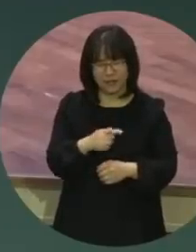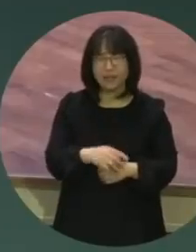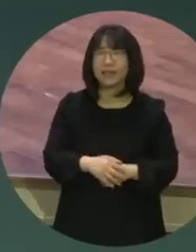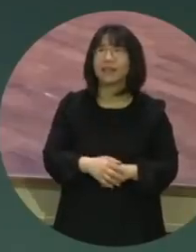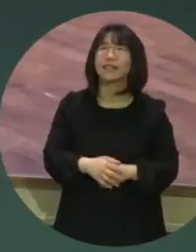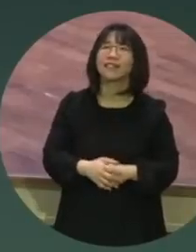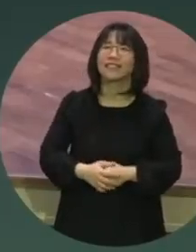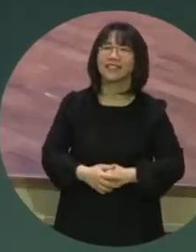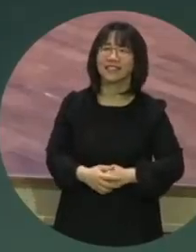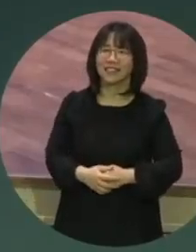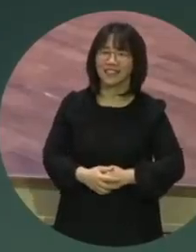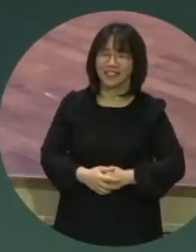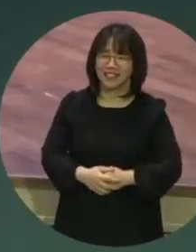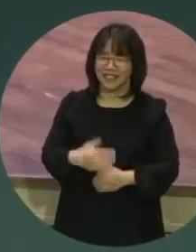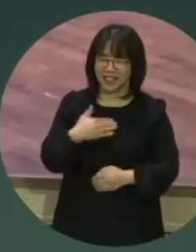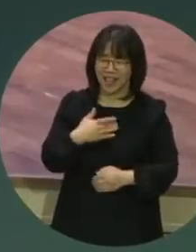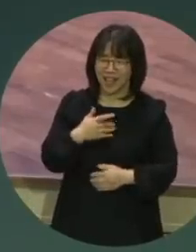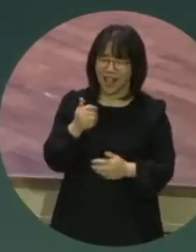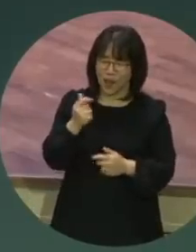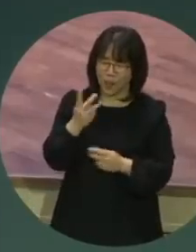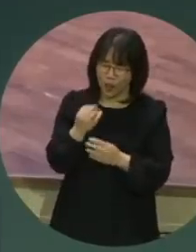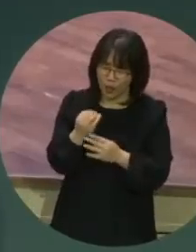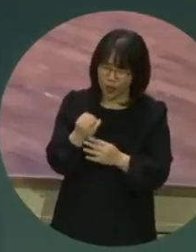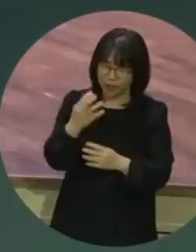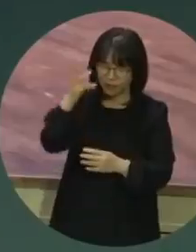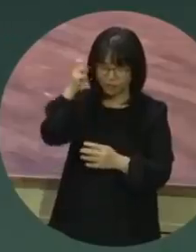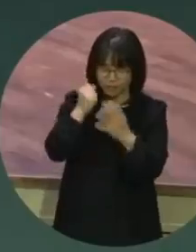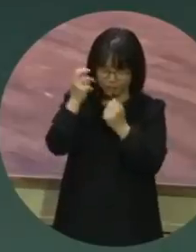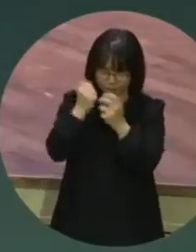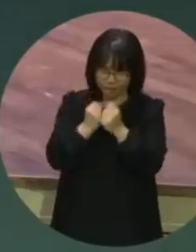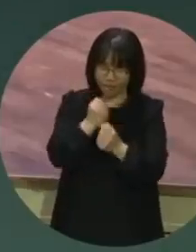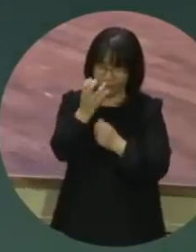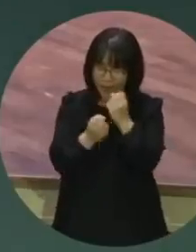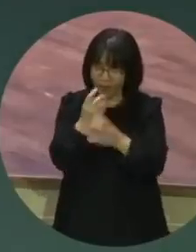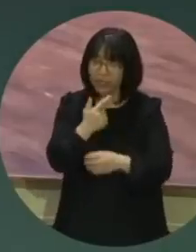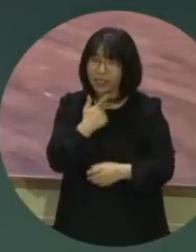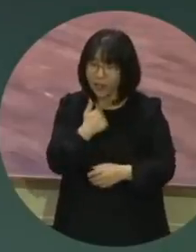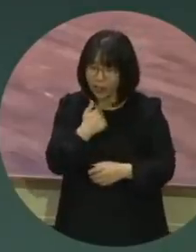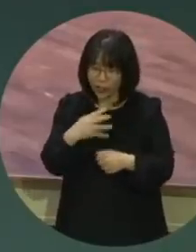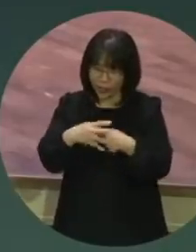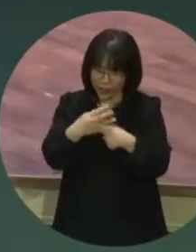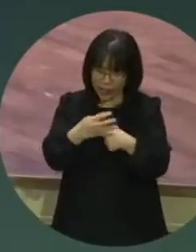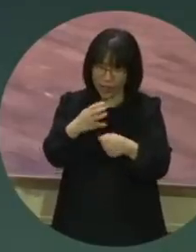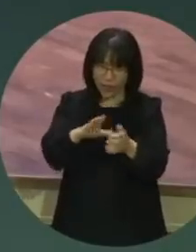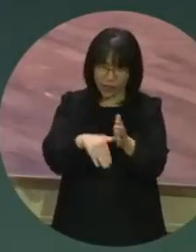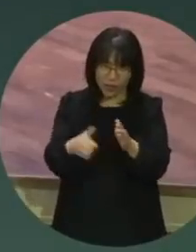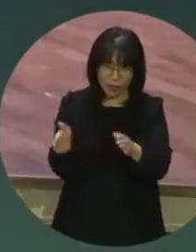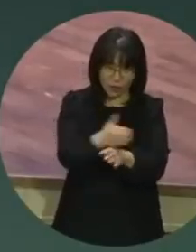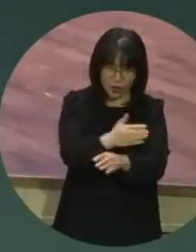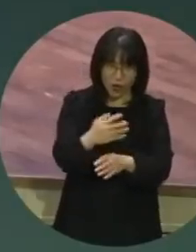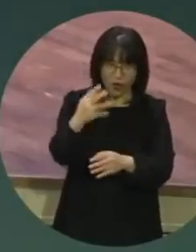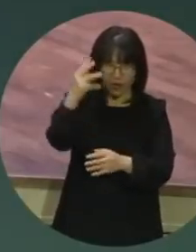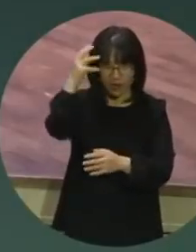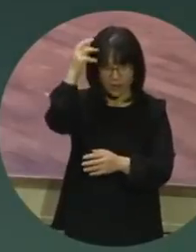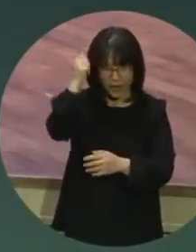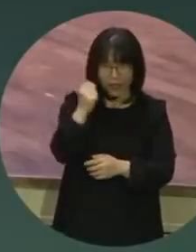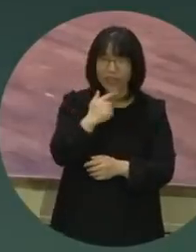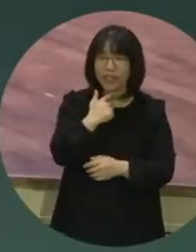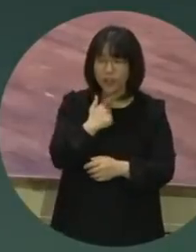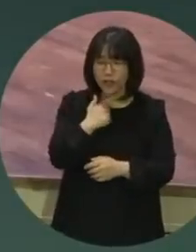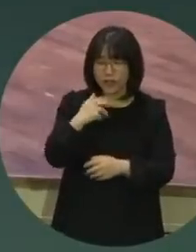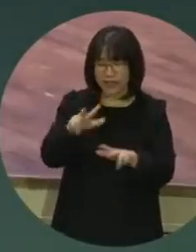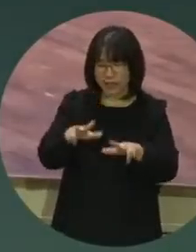갔으리디. 이거요, 제가 평생을 어릴 때부터 그렇게 암송했던 것이 지금 기억하고 있단 말이에요.